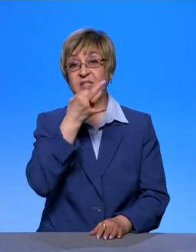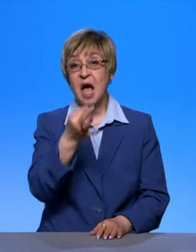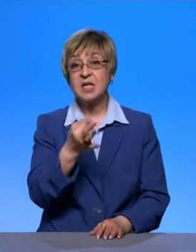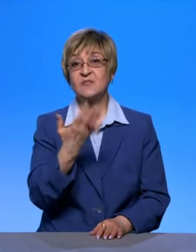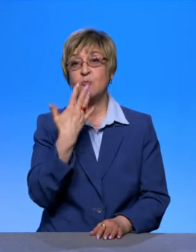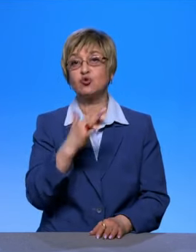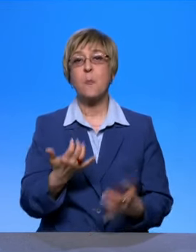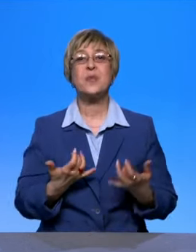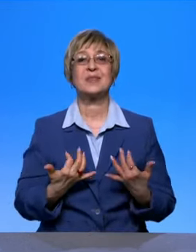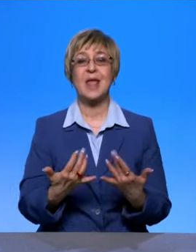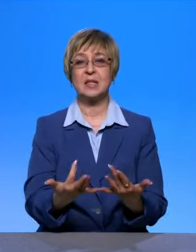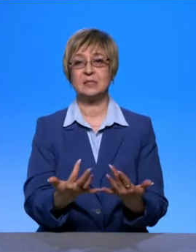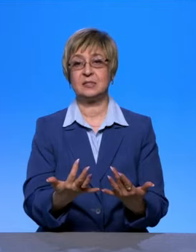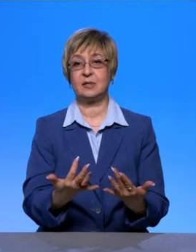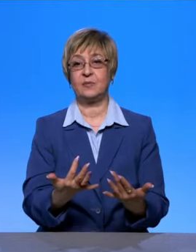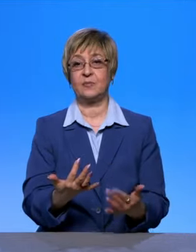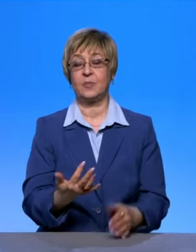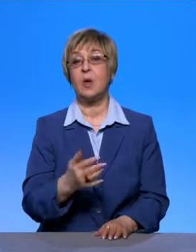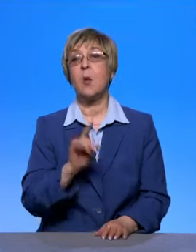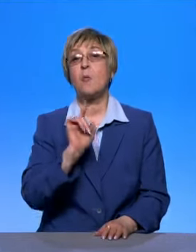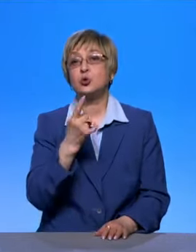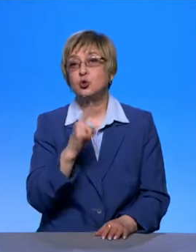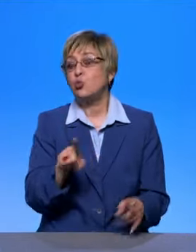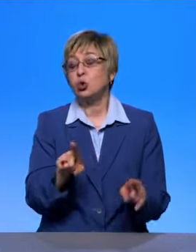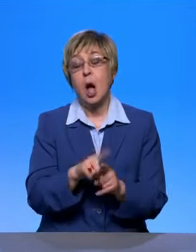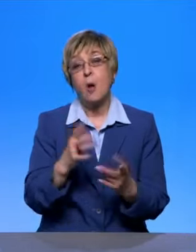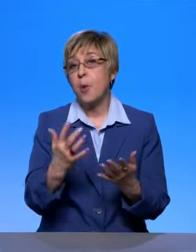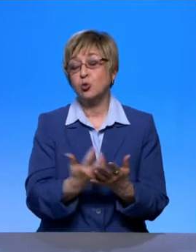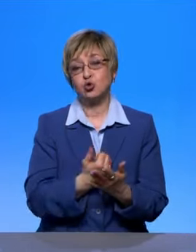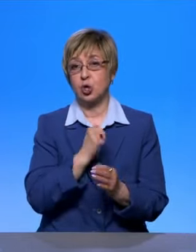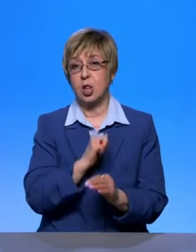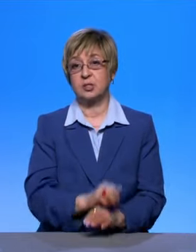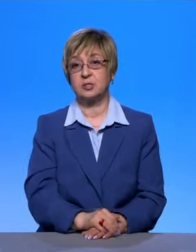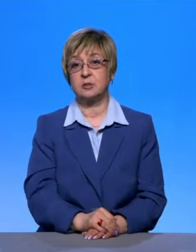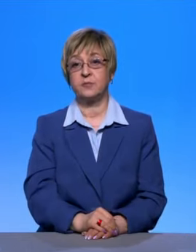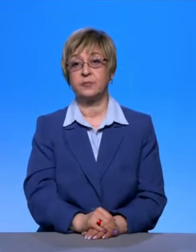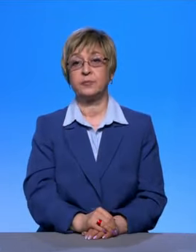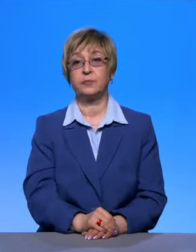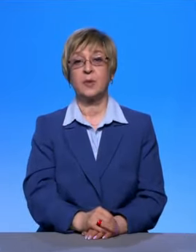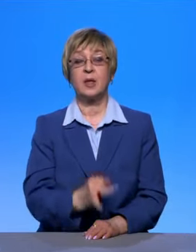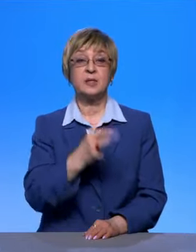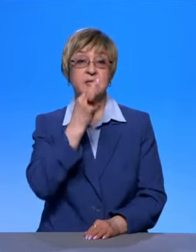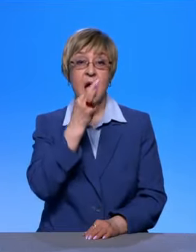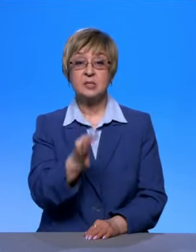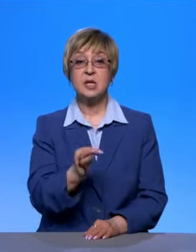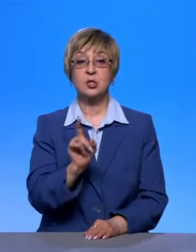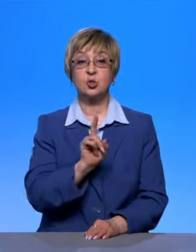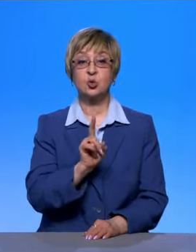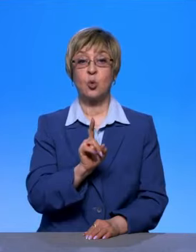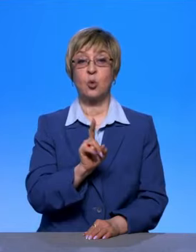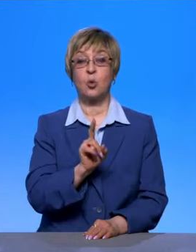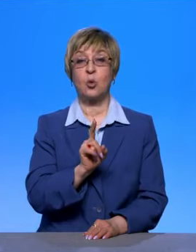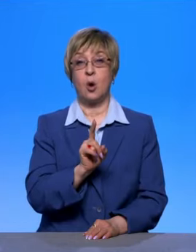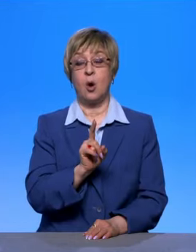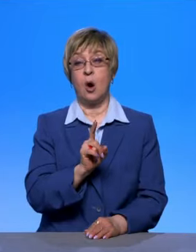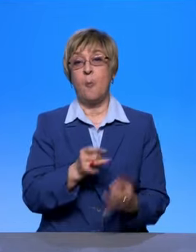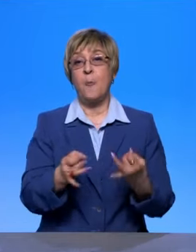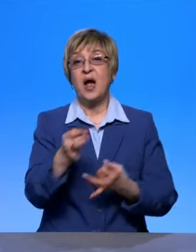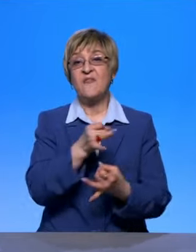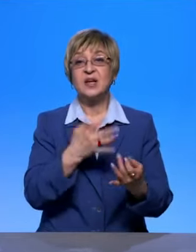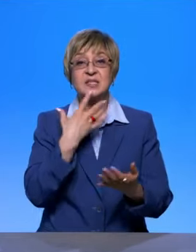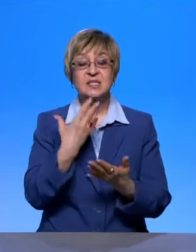претензии. Ребят, почему же так получилось-то? Но и сказать, что, ребят, ну, по крайней мере, поговорить с собственным